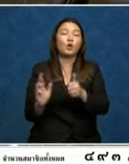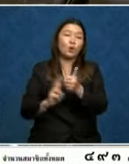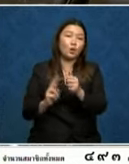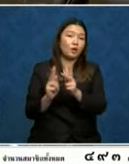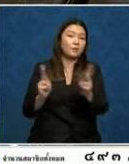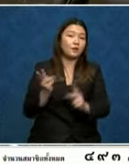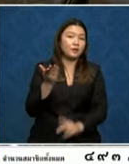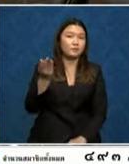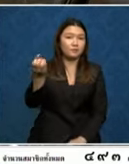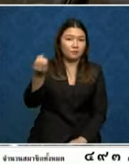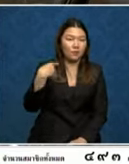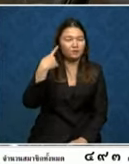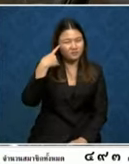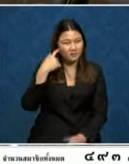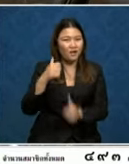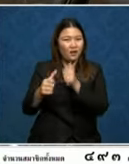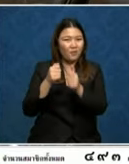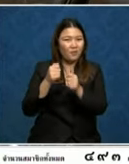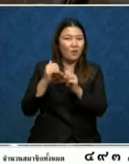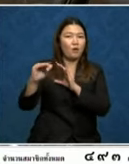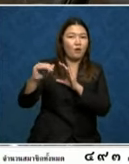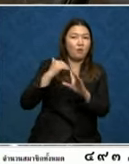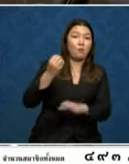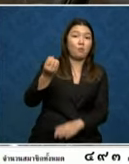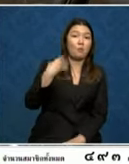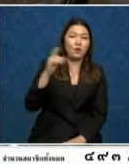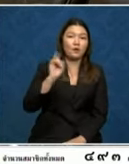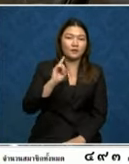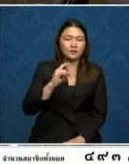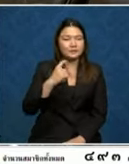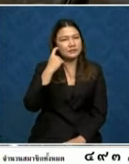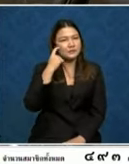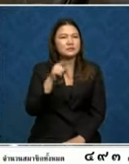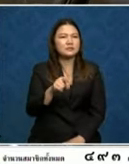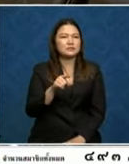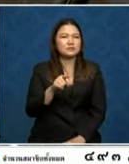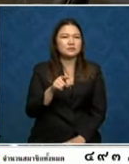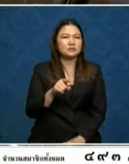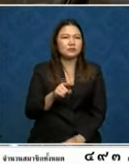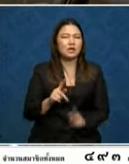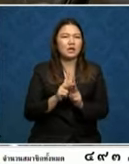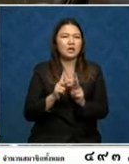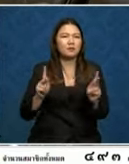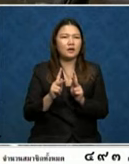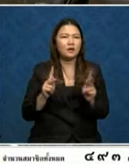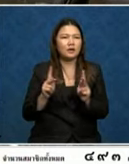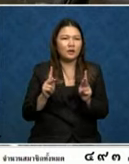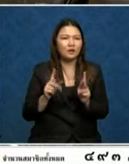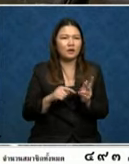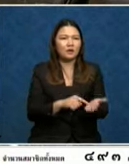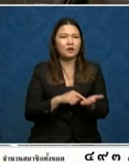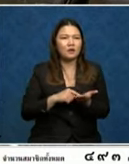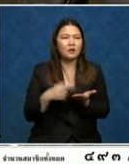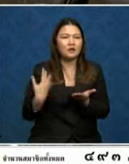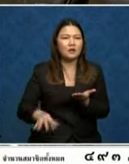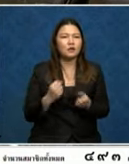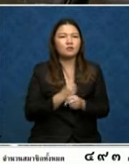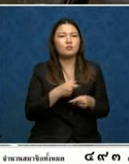sจะส่งข้อความมาหาผมบอกว่าแบบนี้การอร companiesอ